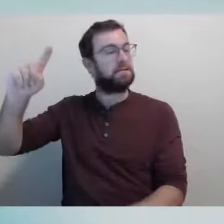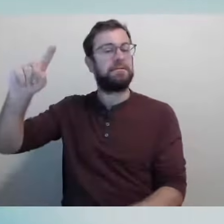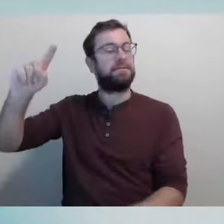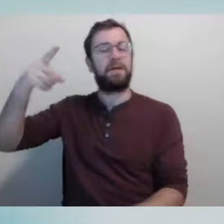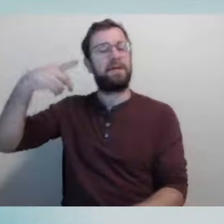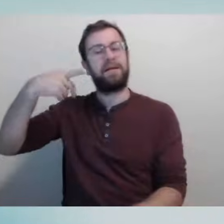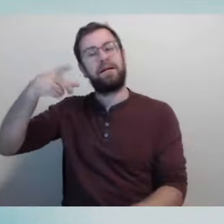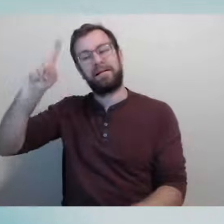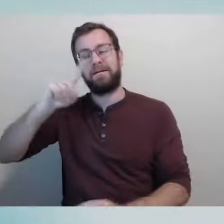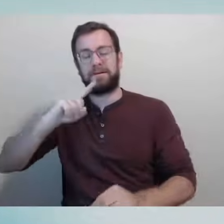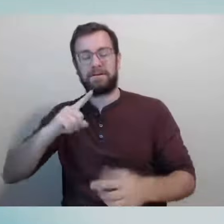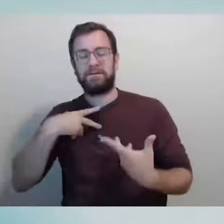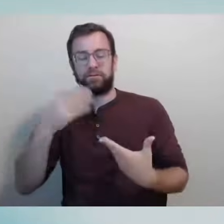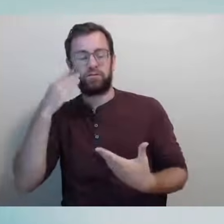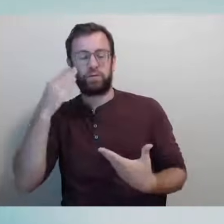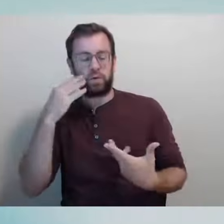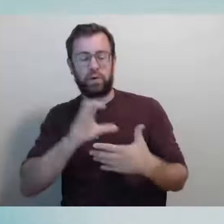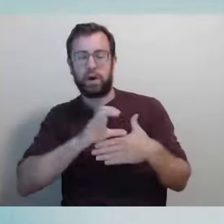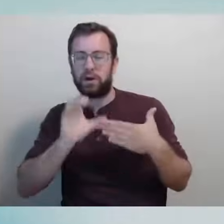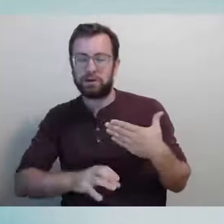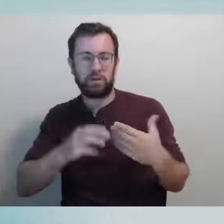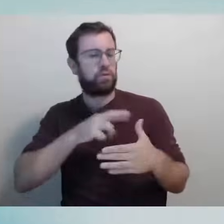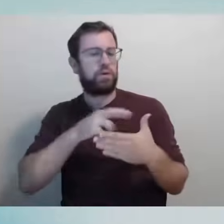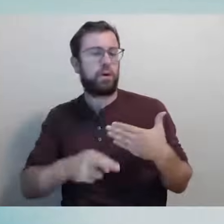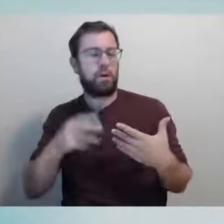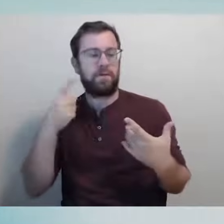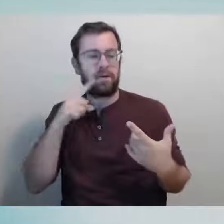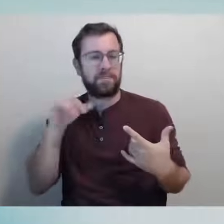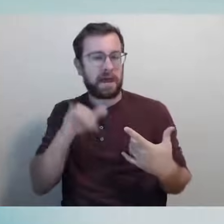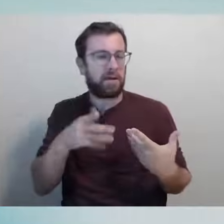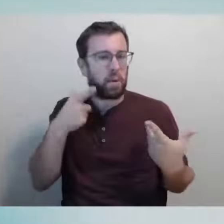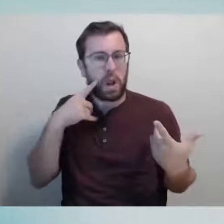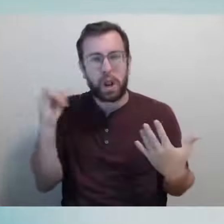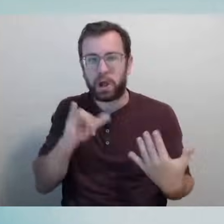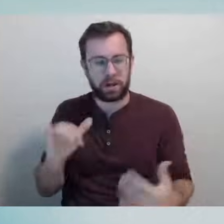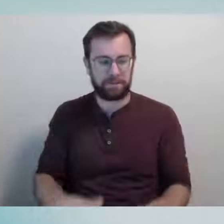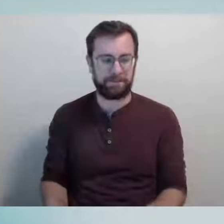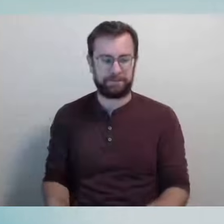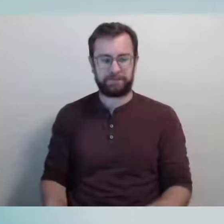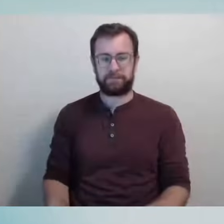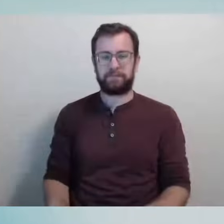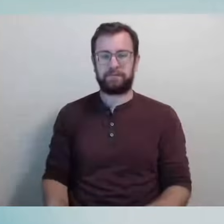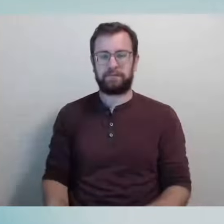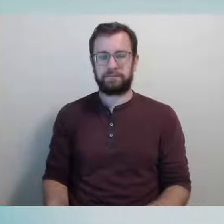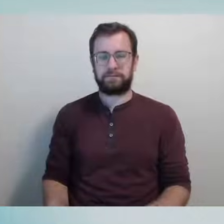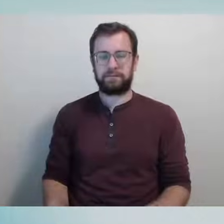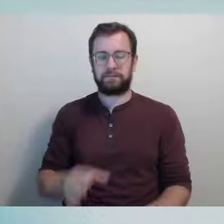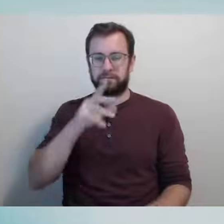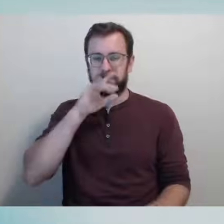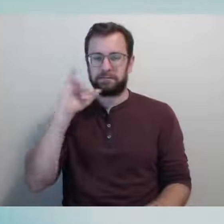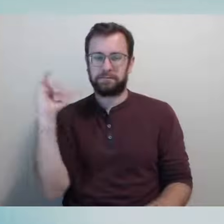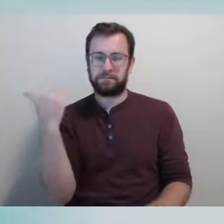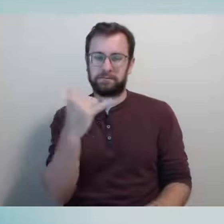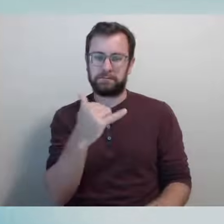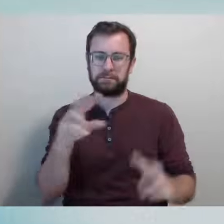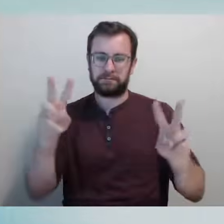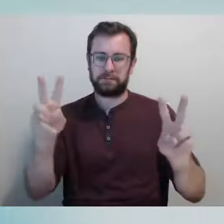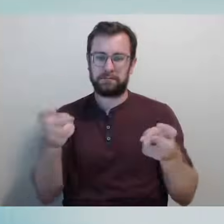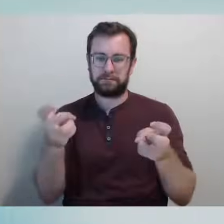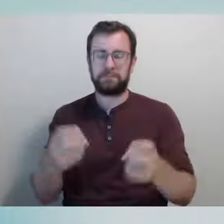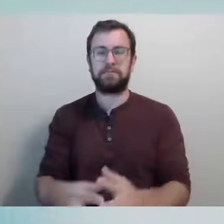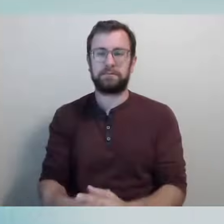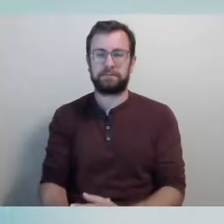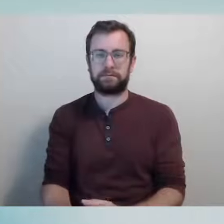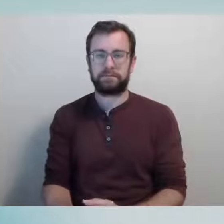what the consequence or the result of that would be. وَلَوْ اتَّبَعَ الْحَقُّ أَهْوَاءَهُمْ لَفَسَدَتِ السَّمَاوَاتُ